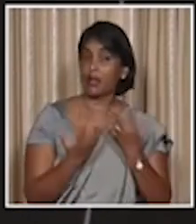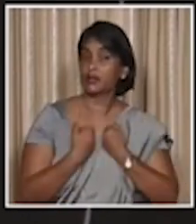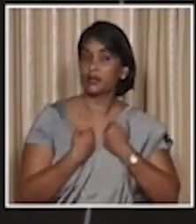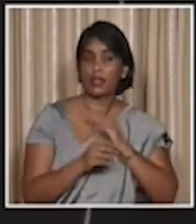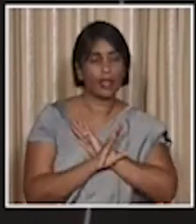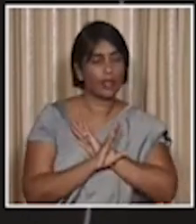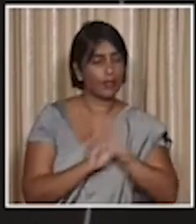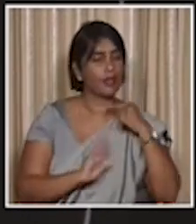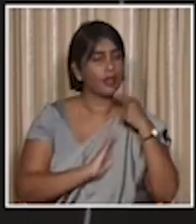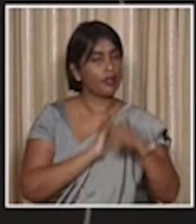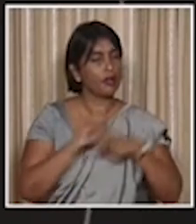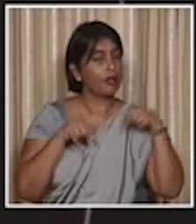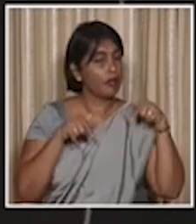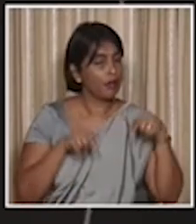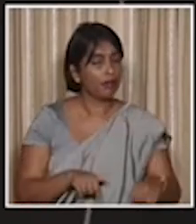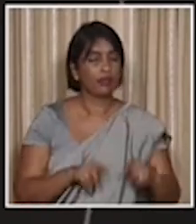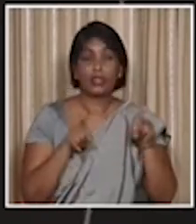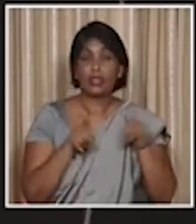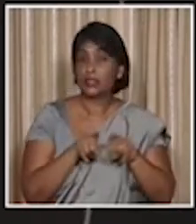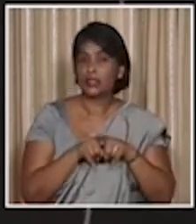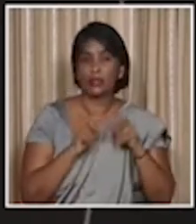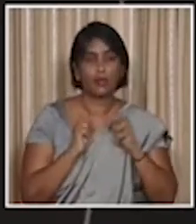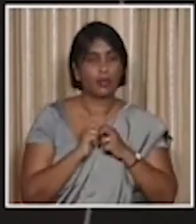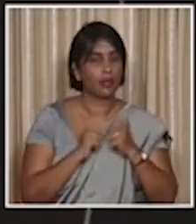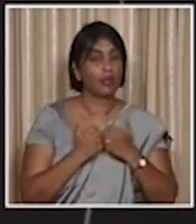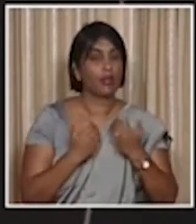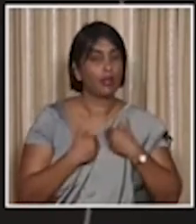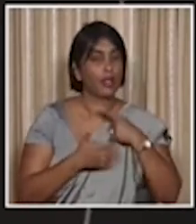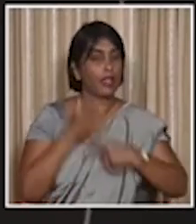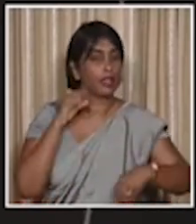ගන්න එපා. මේ රට අද තියෙන්නේ ඒ තත්ත්වයක නෙමෙයි.